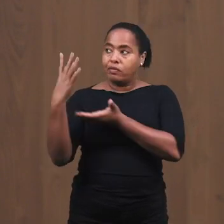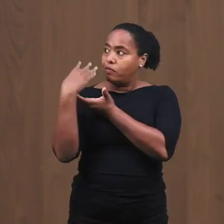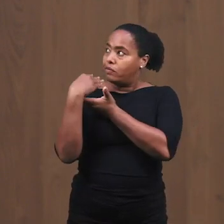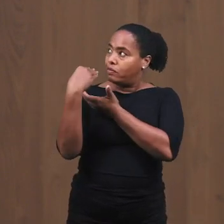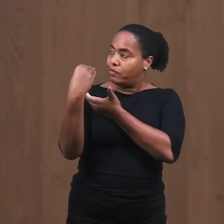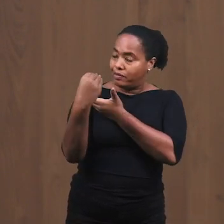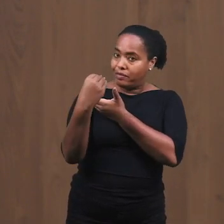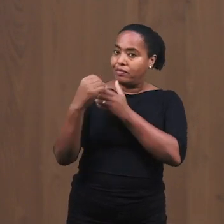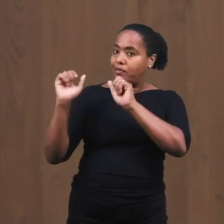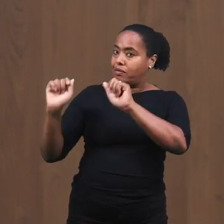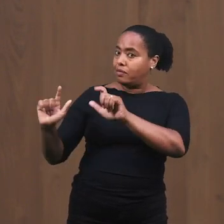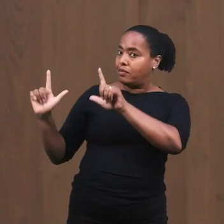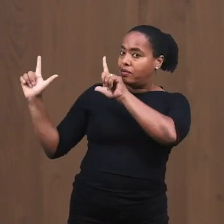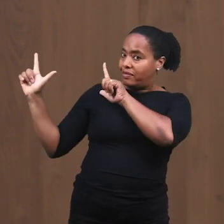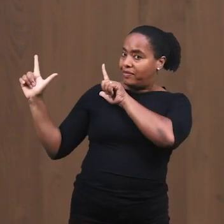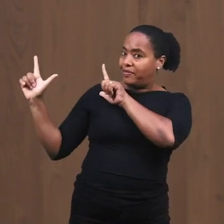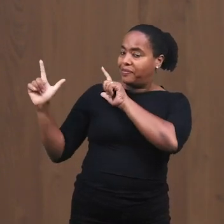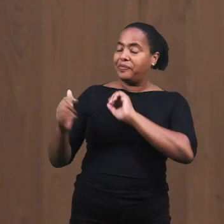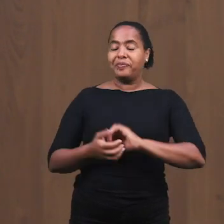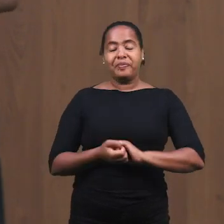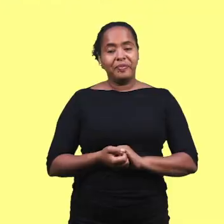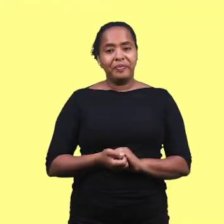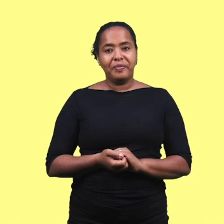жертвоприношение в скинии.